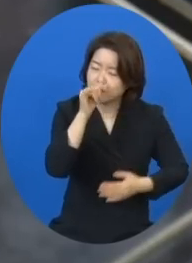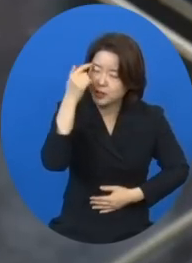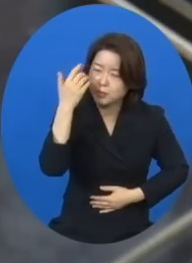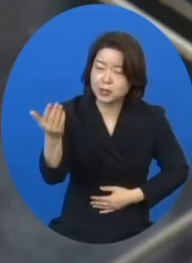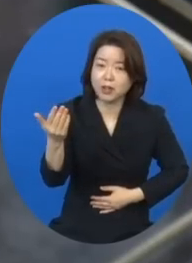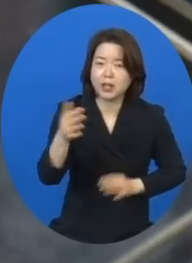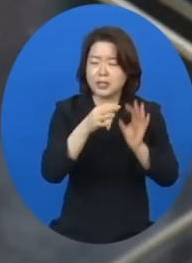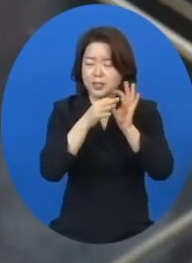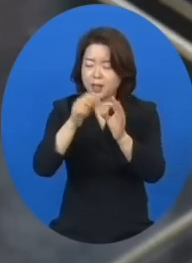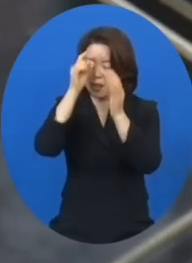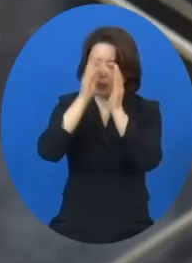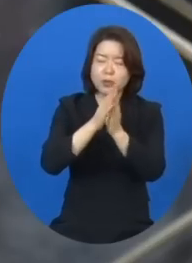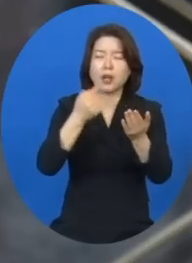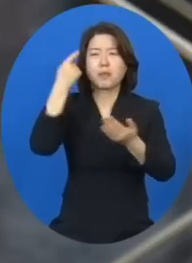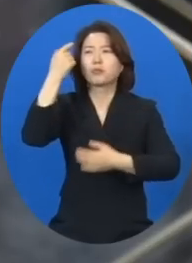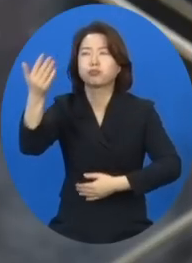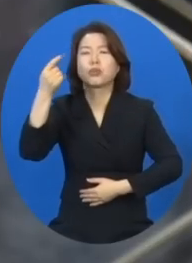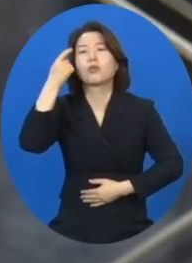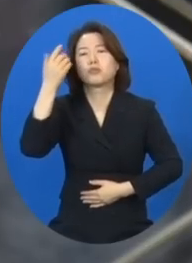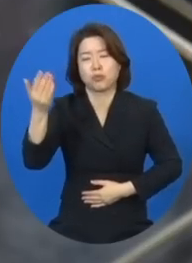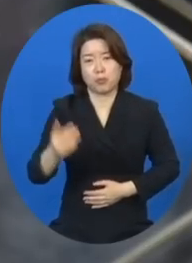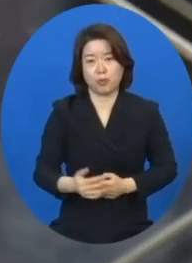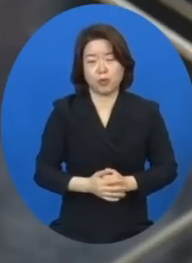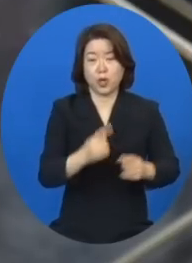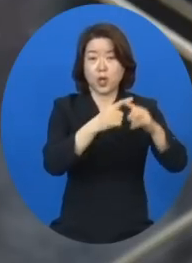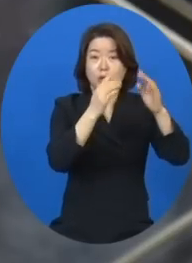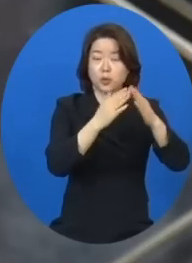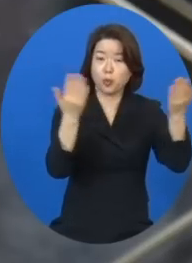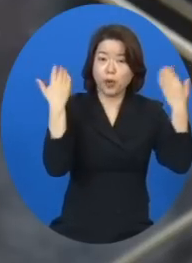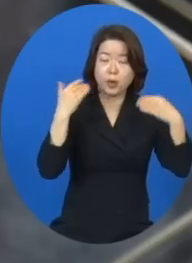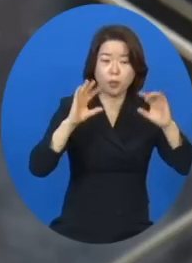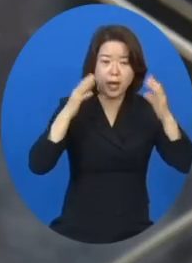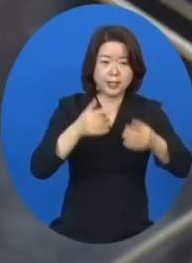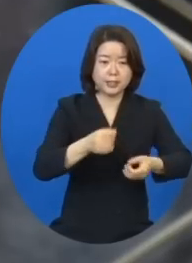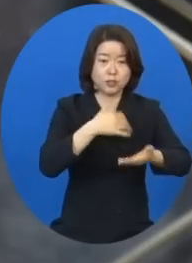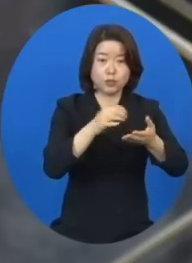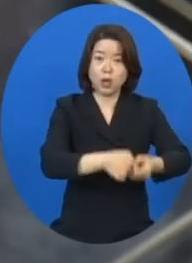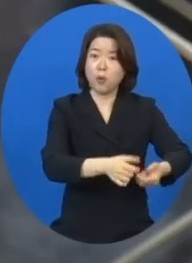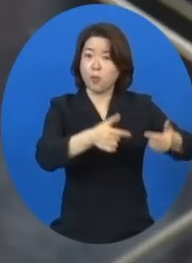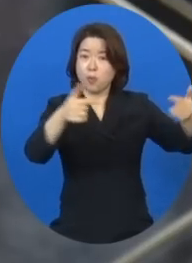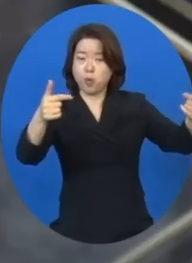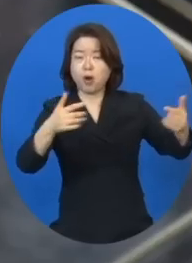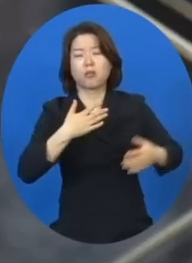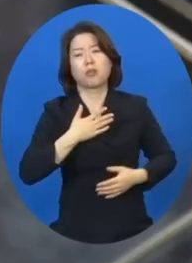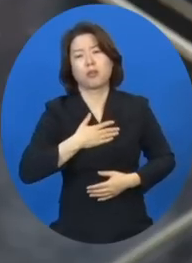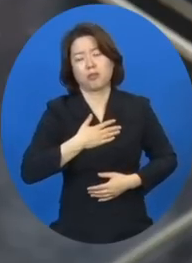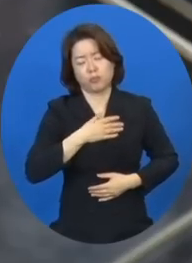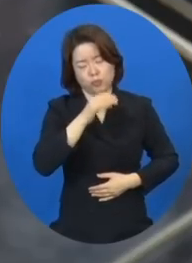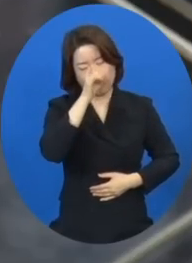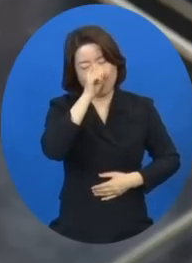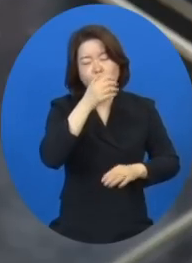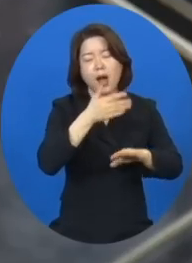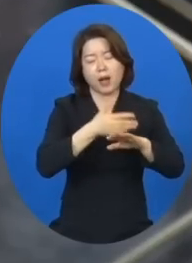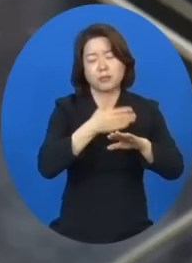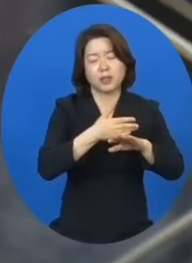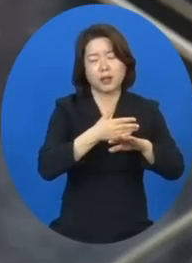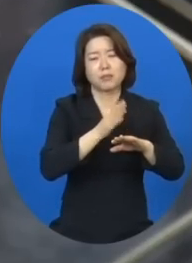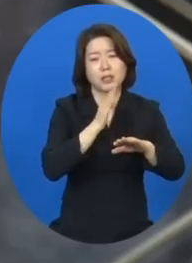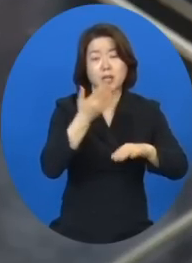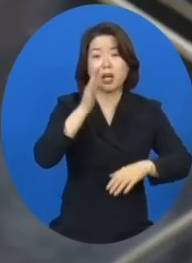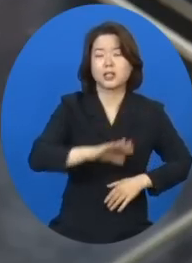묻습니다. 교회 학교에 아이들을 보내주시는 것 참으로 감사한 일인데요, 이거 결코 자랑할 일